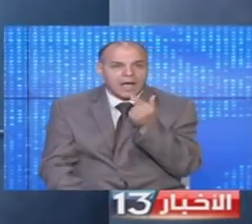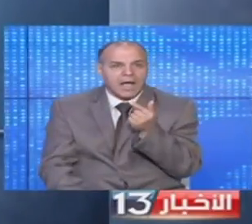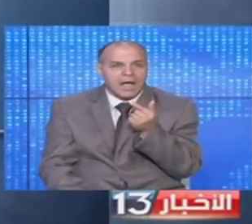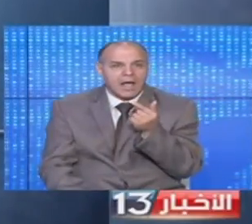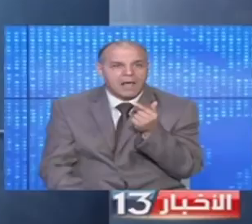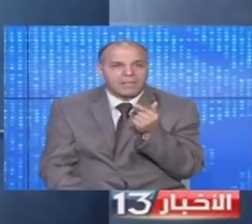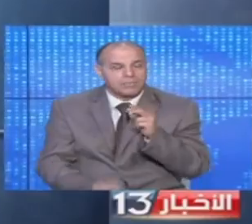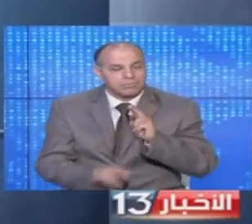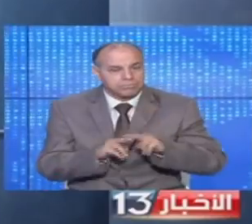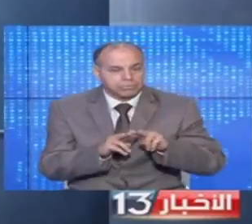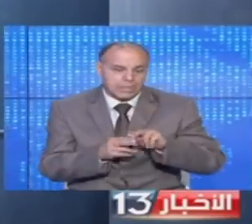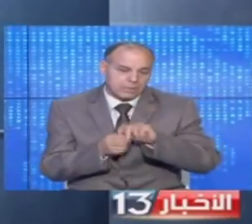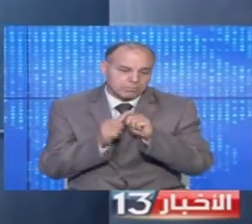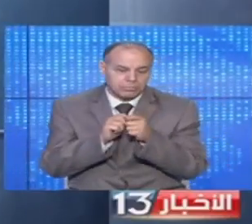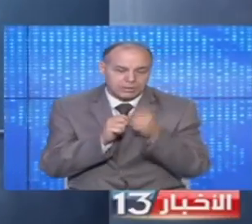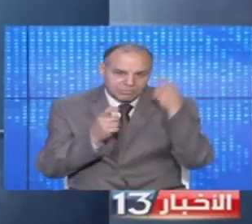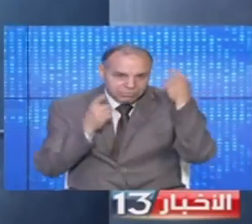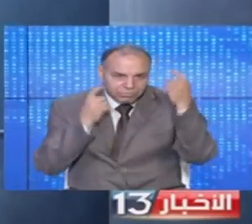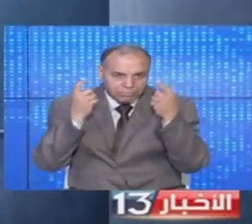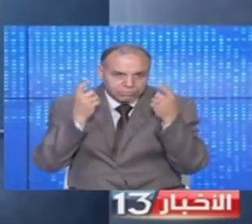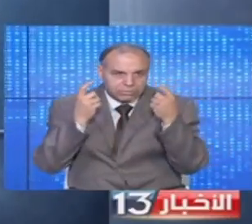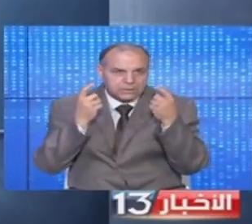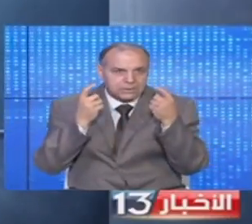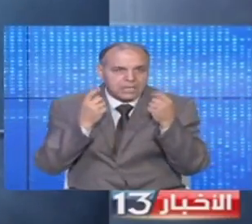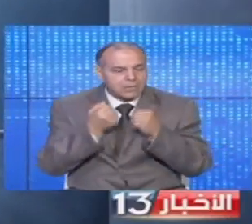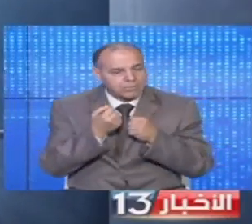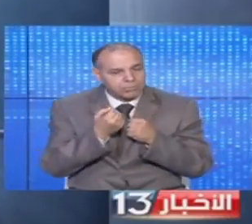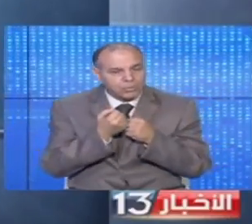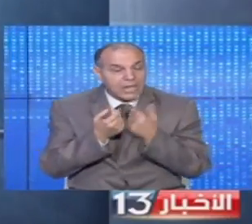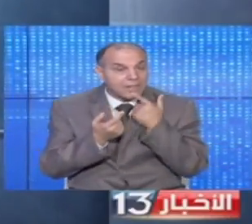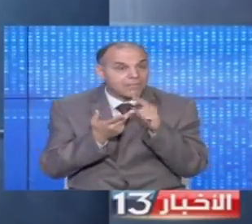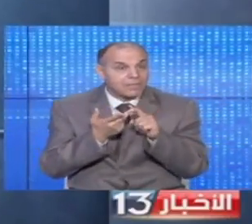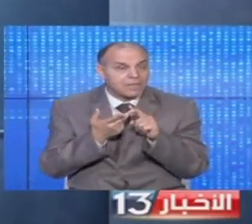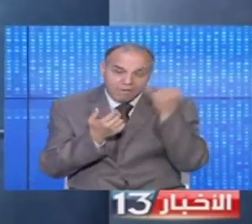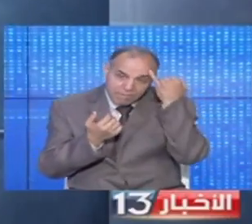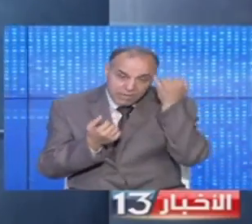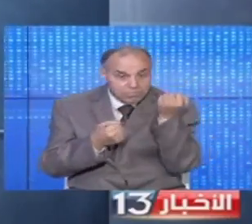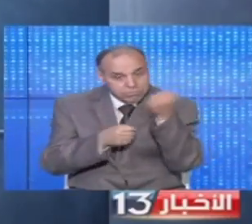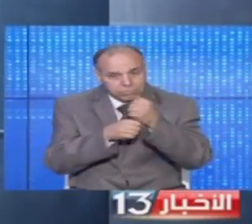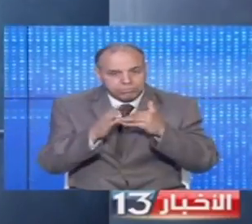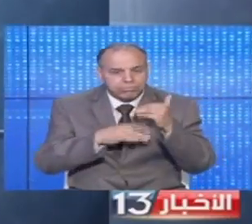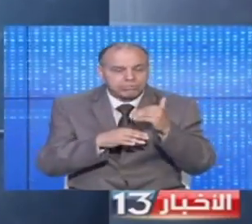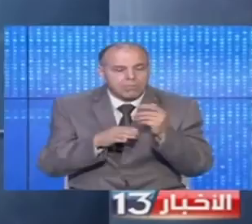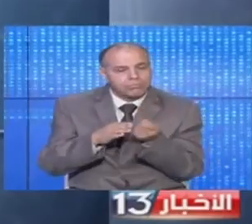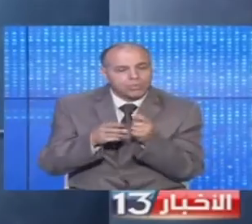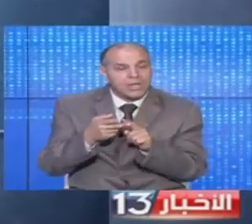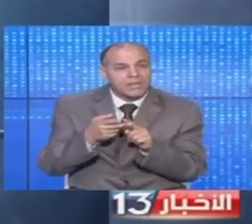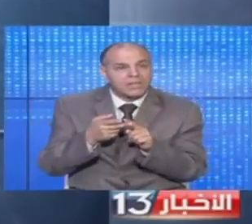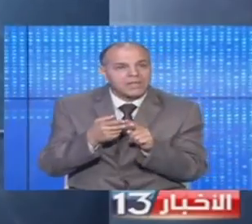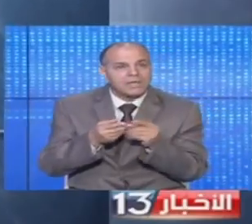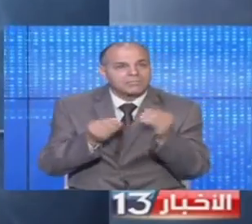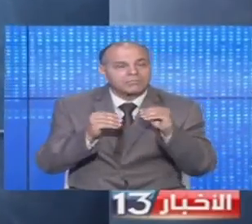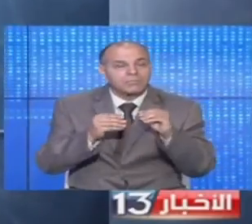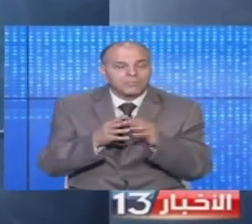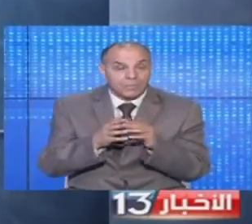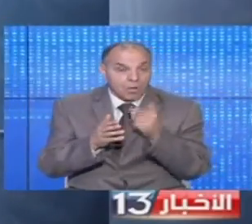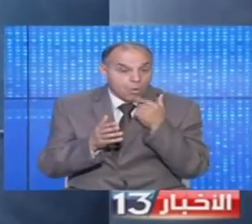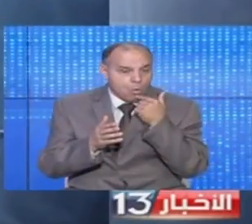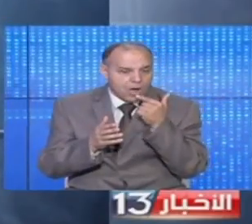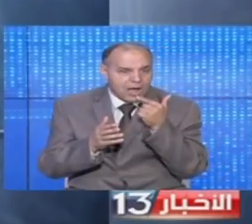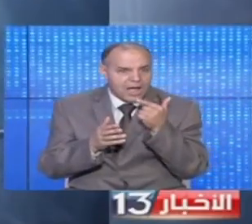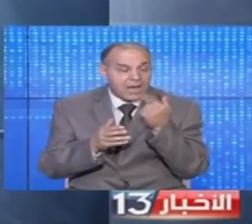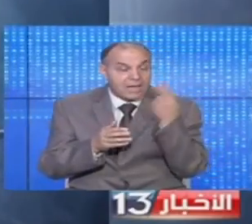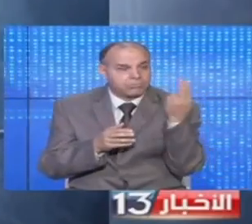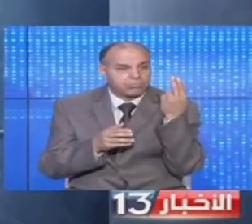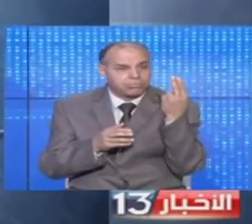تعديلات هما على نظريه المزادات وافكار هما صيغه جديده للمزادات وقالت